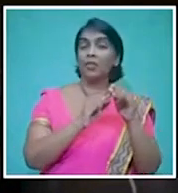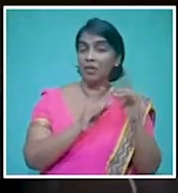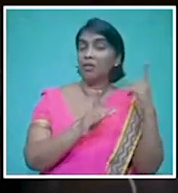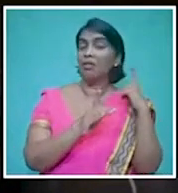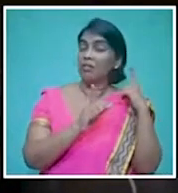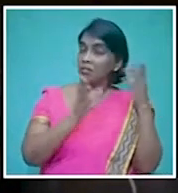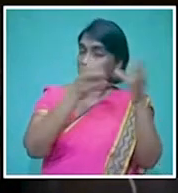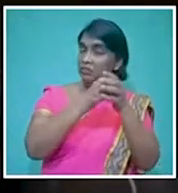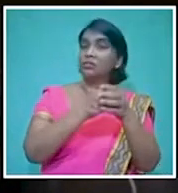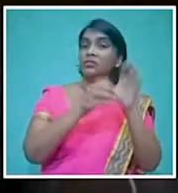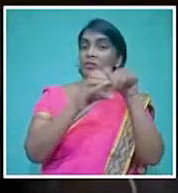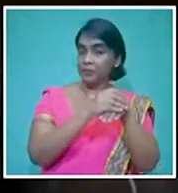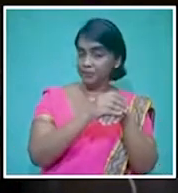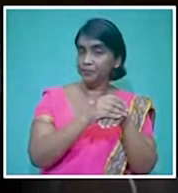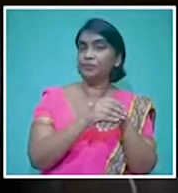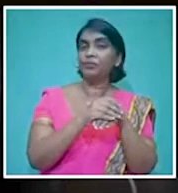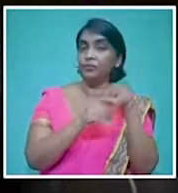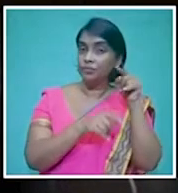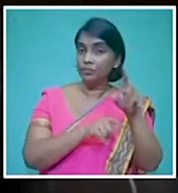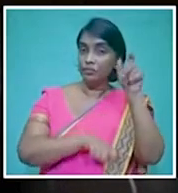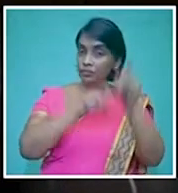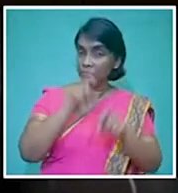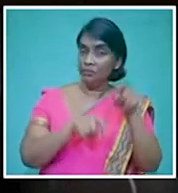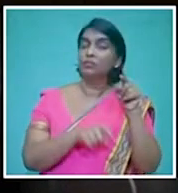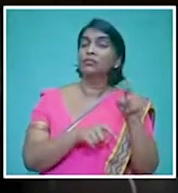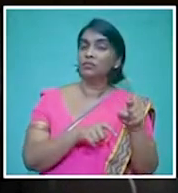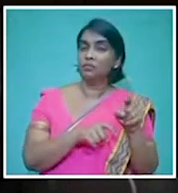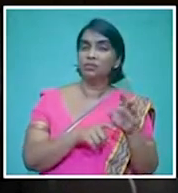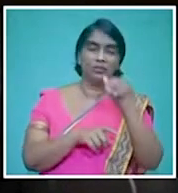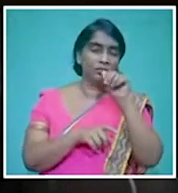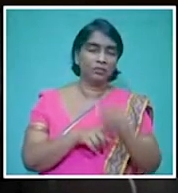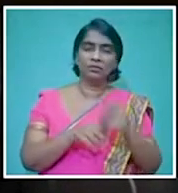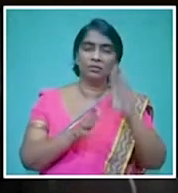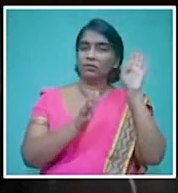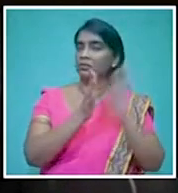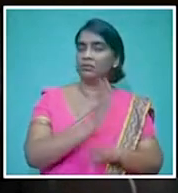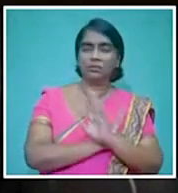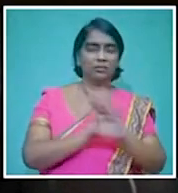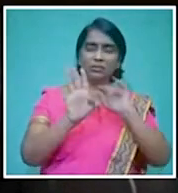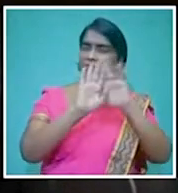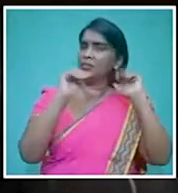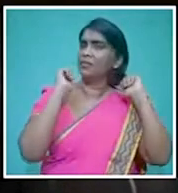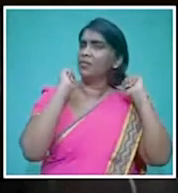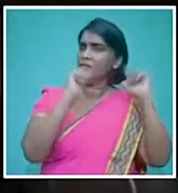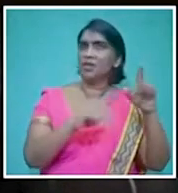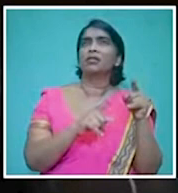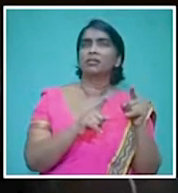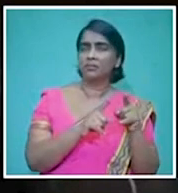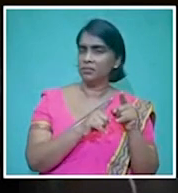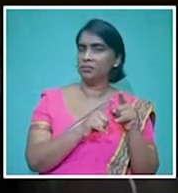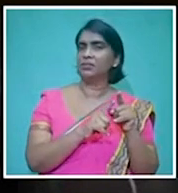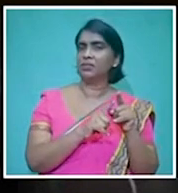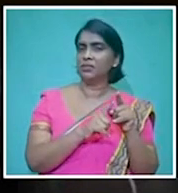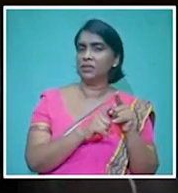ආරක්ෂක සේවාව තුල නිර්මාණය වෙලා තියෙන ඒ ප්‍රභූ පන්තියේ කිසිම කප්පාදුවක් වෙලා නැහැ. ඔවුන්ට ඔවුන්ගේ